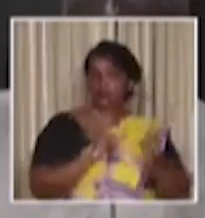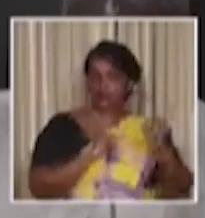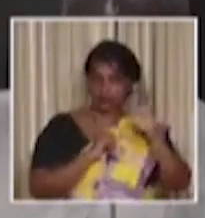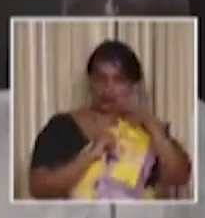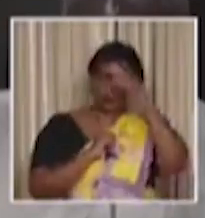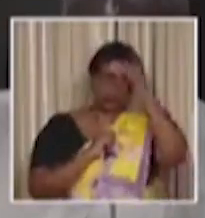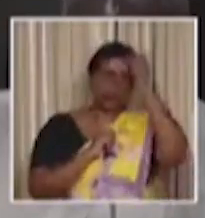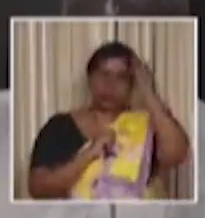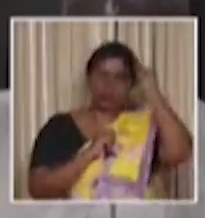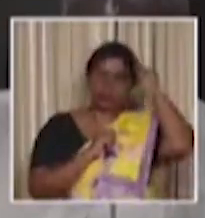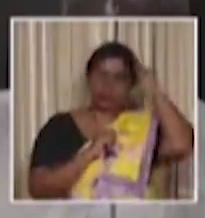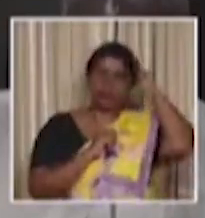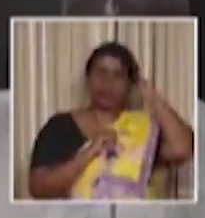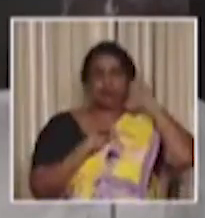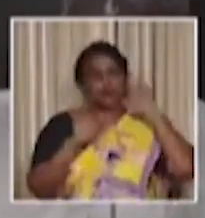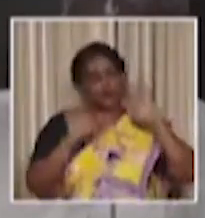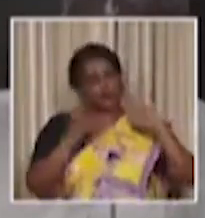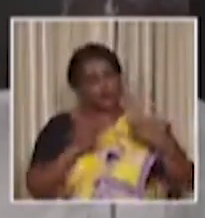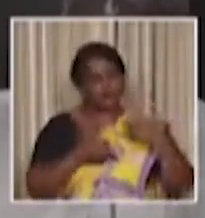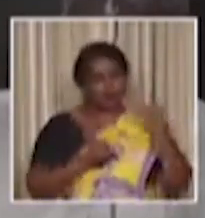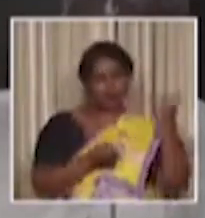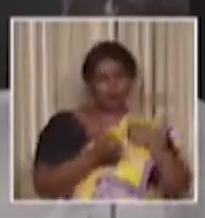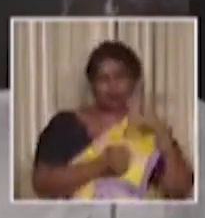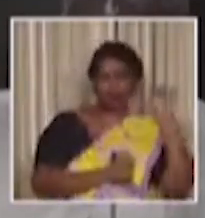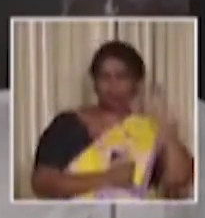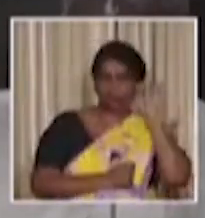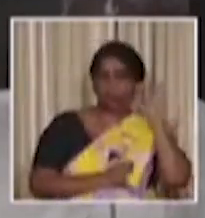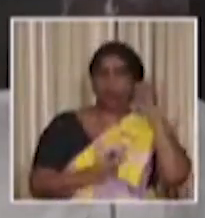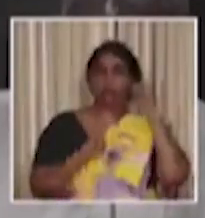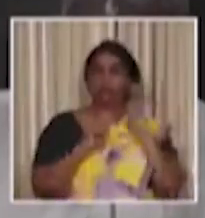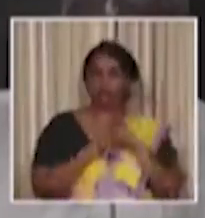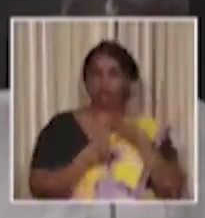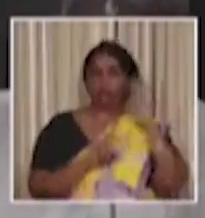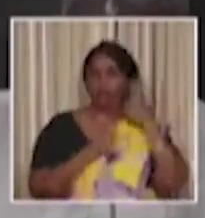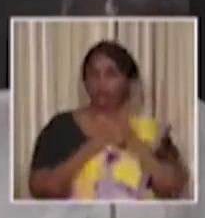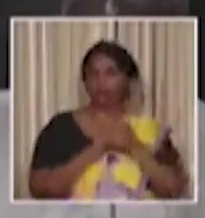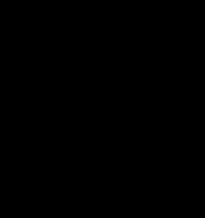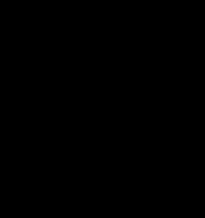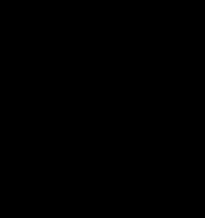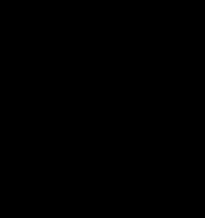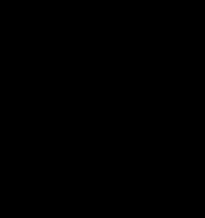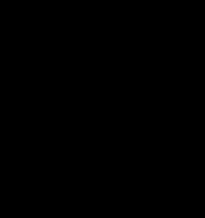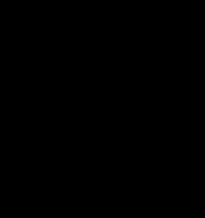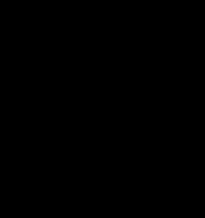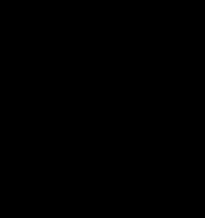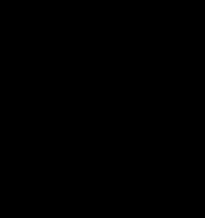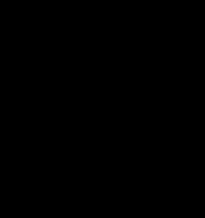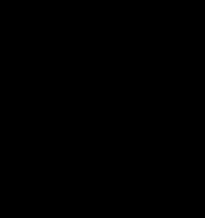ගිහිල්ලා තිනවා හැබැයි කොහෙන්නු අපිට යම් ආරංචියක් ආවොත් ඒ ගැන අපි විශේෂයෙන් කටයුතු කරගෙන යනවා